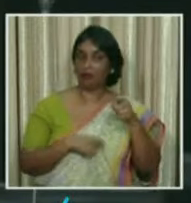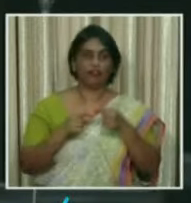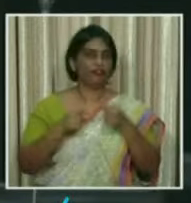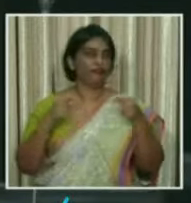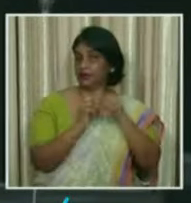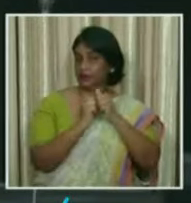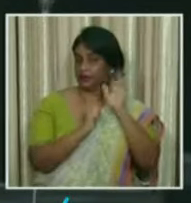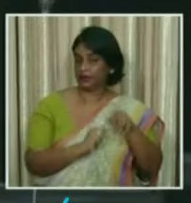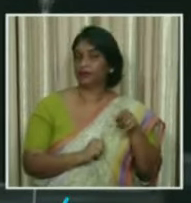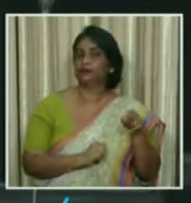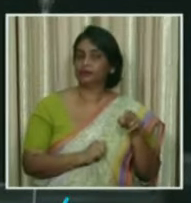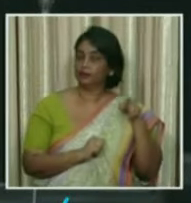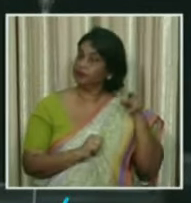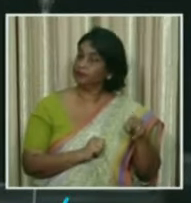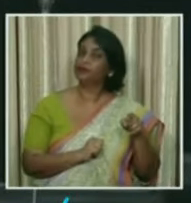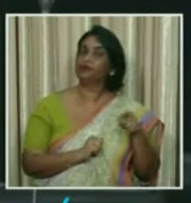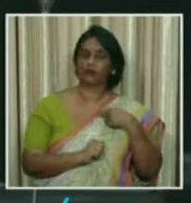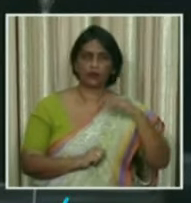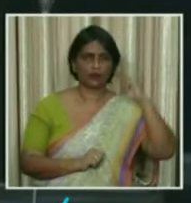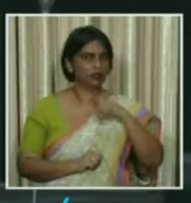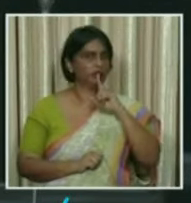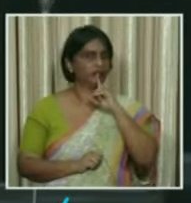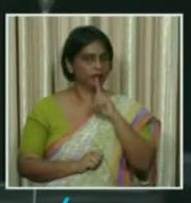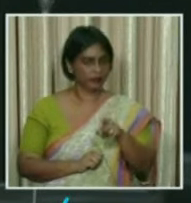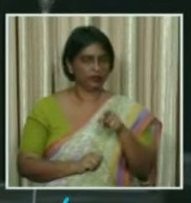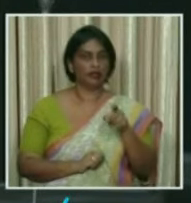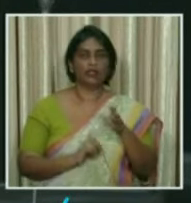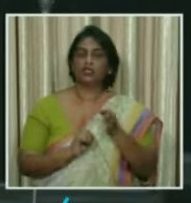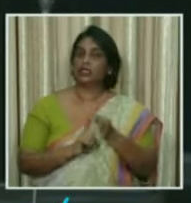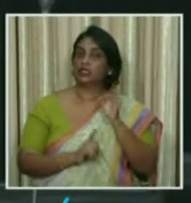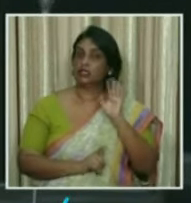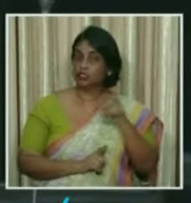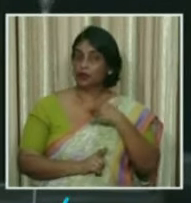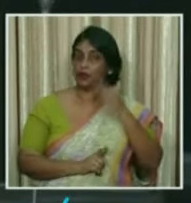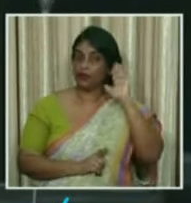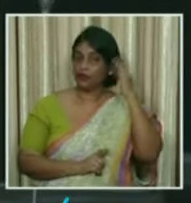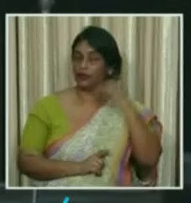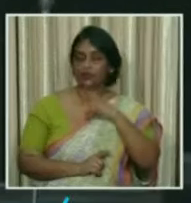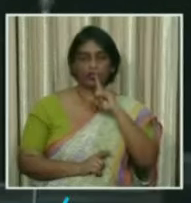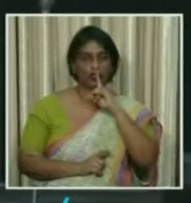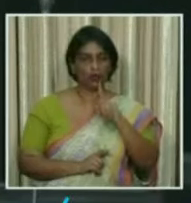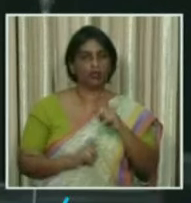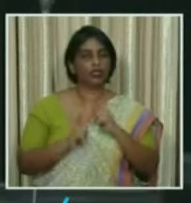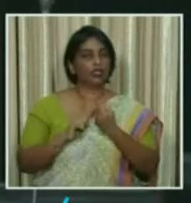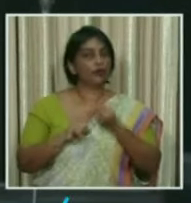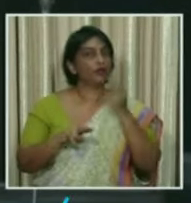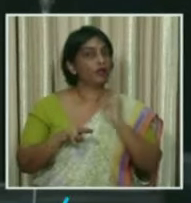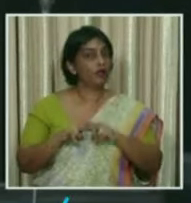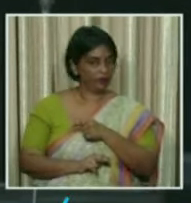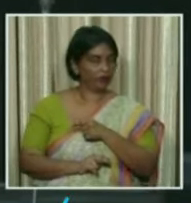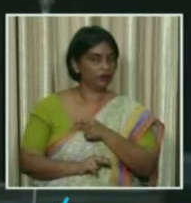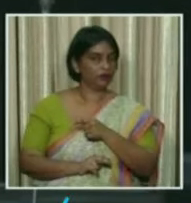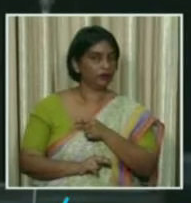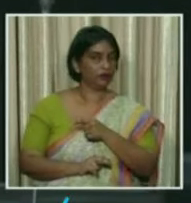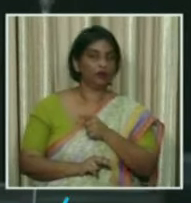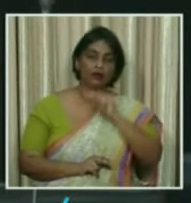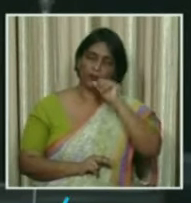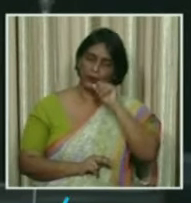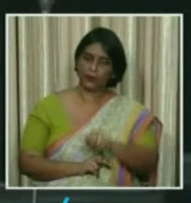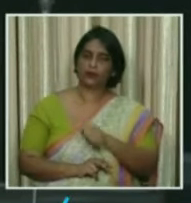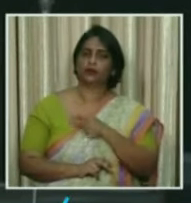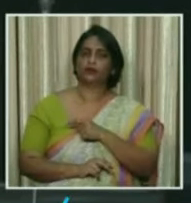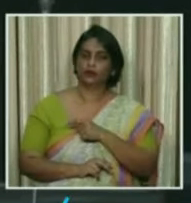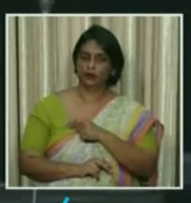ඡන්ද දුන්න කට්ටිය. එතකොට අපි පොරොන්දුවක් දුන්නා. ජනාධිපතිතුමා විශේෂයෙන්ම කිව්වා සේවක අර්ථසාධ කර මුදලට